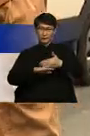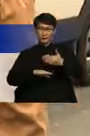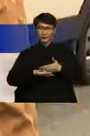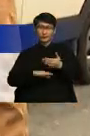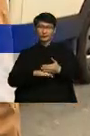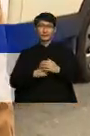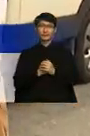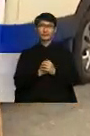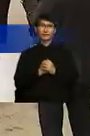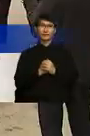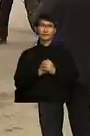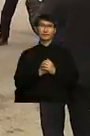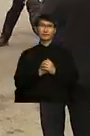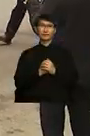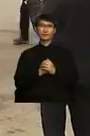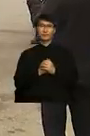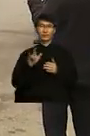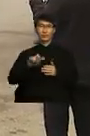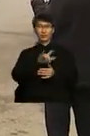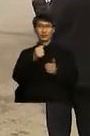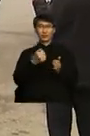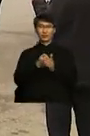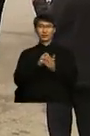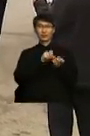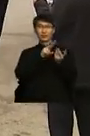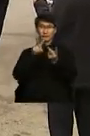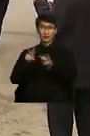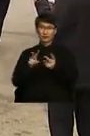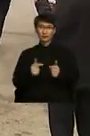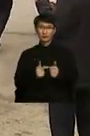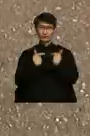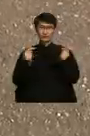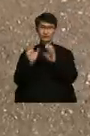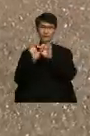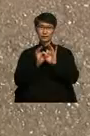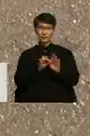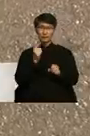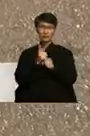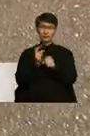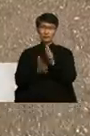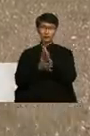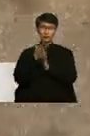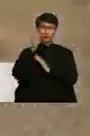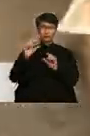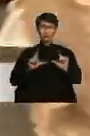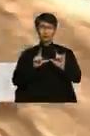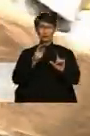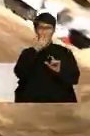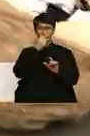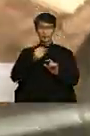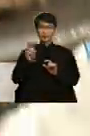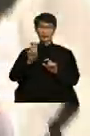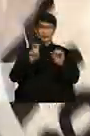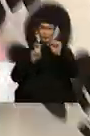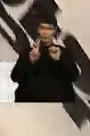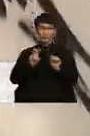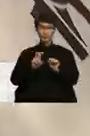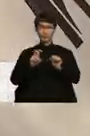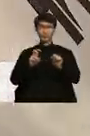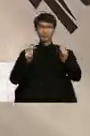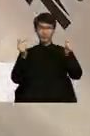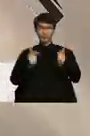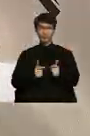너무 감사드려요. 코로나19로 택배 물량이 급증하면서 남양주시는 생활 쓰레기 20%